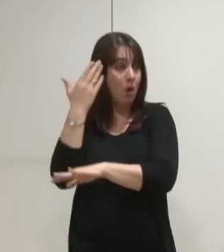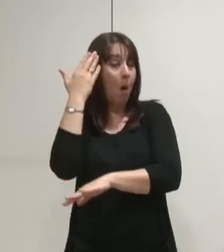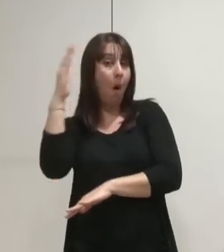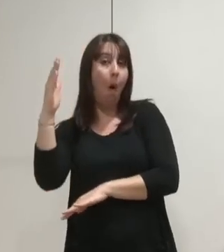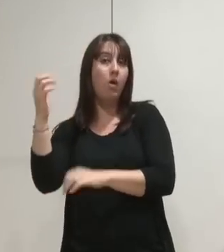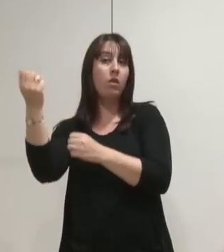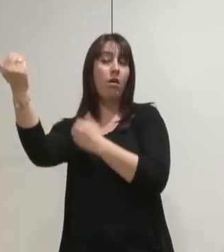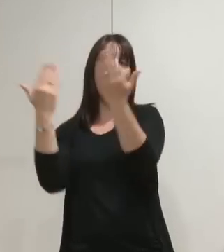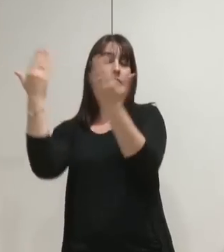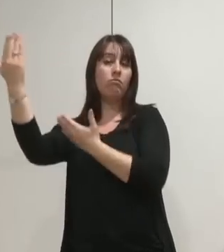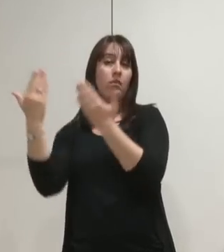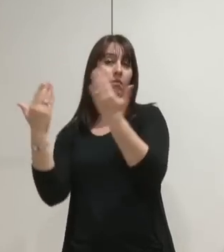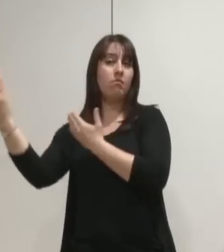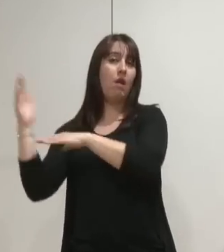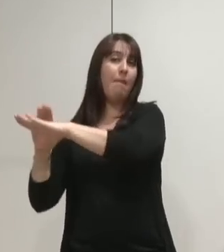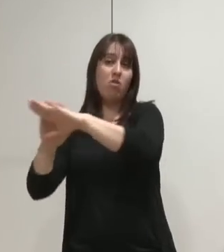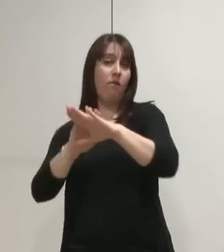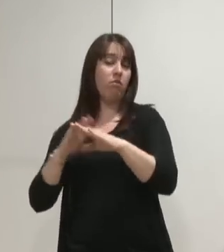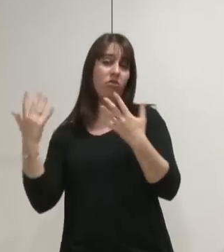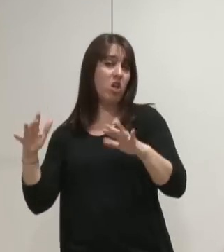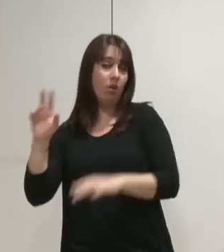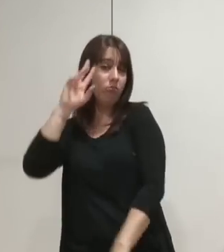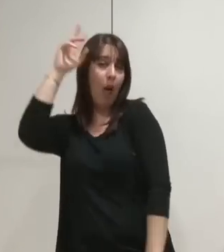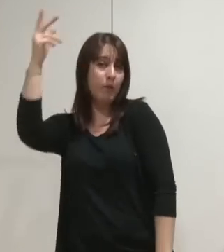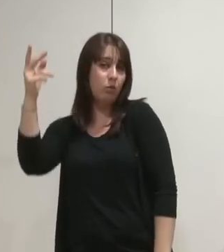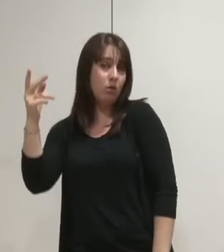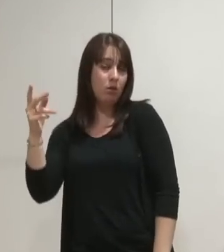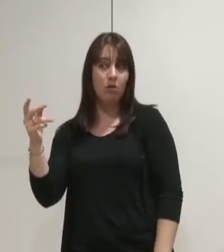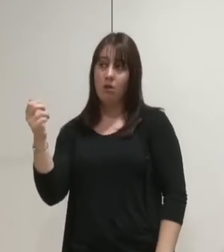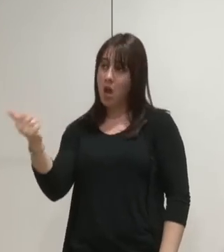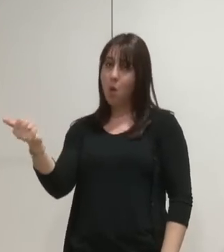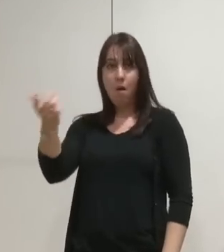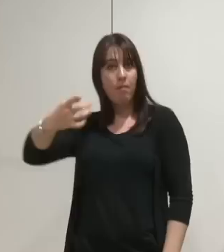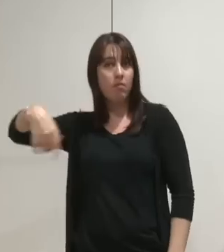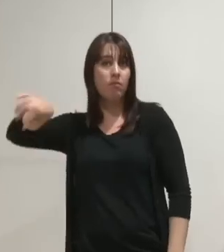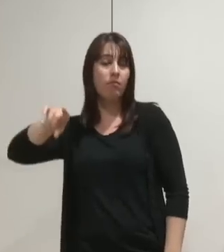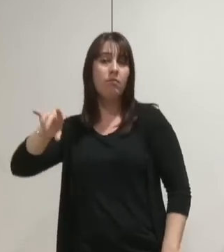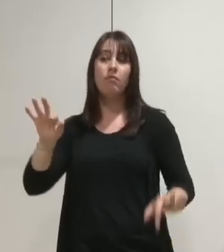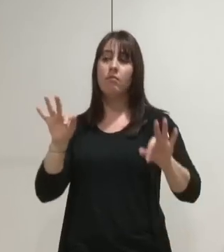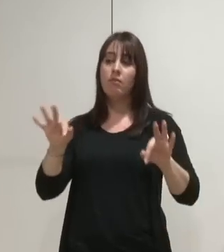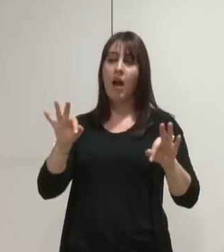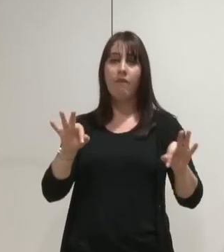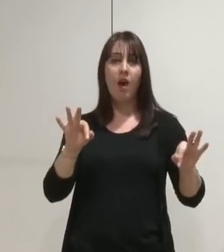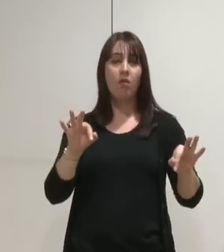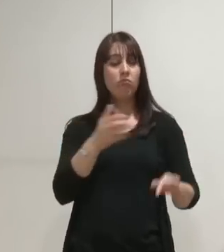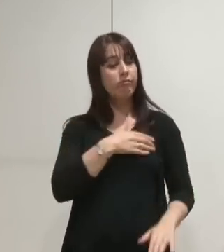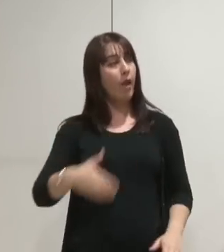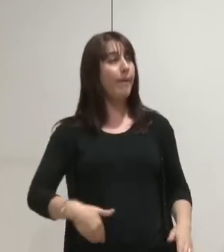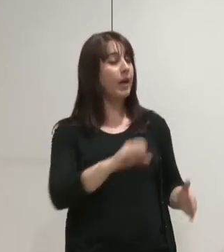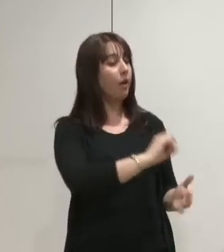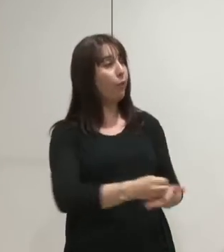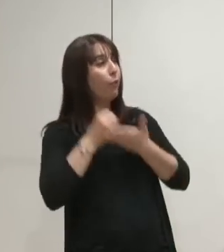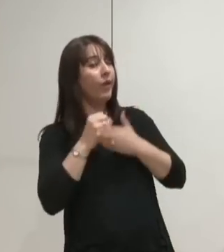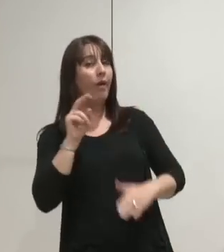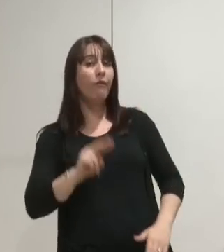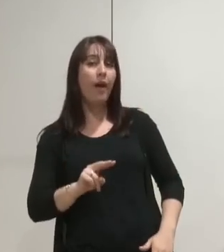ils ont l'habitude d'ailleurs et qui devront légitimement répondre aux questions sur le réel soutien de la Ville dans le cadre de